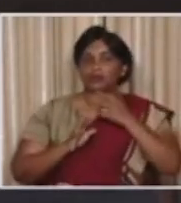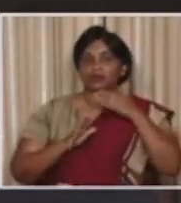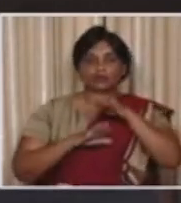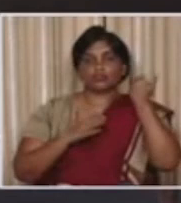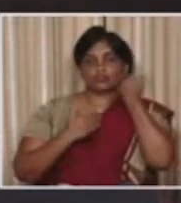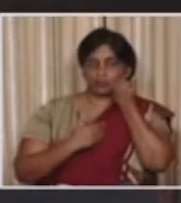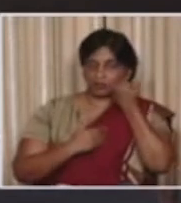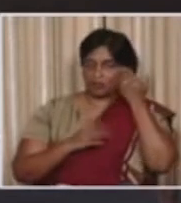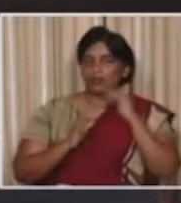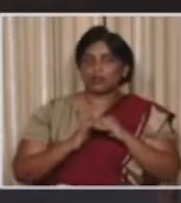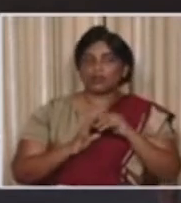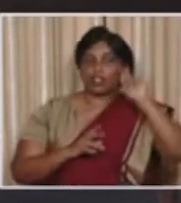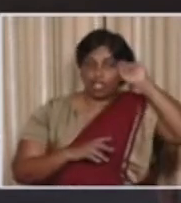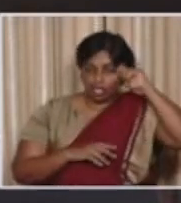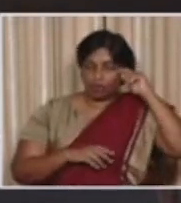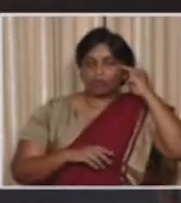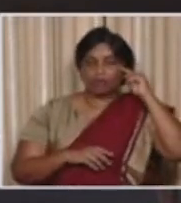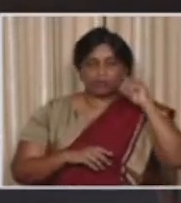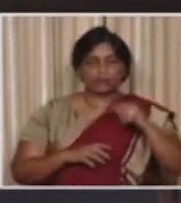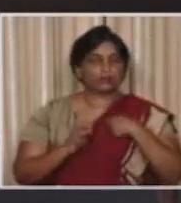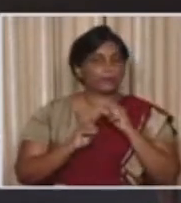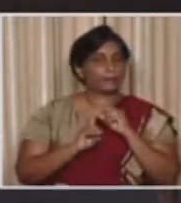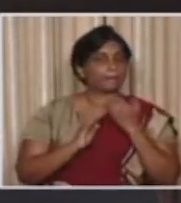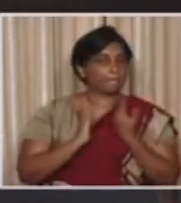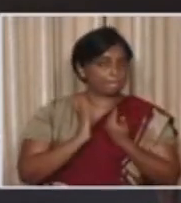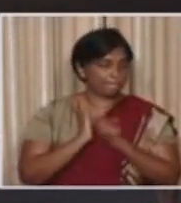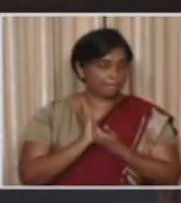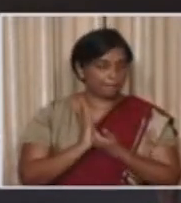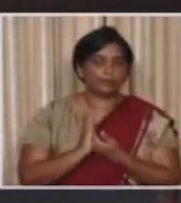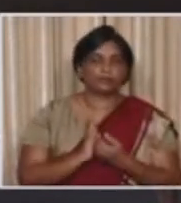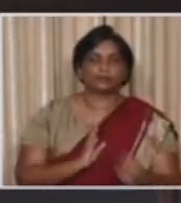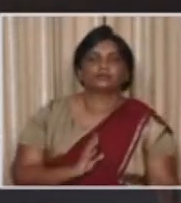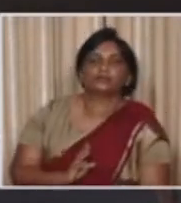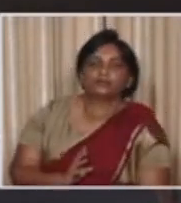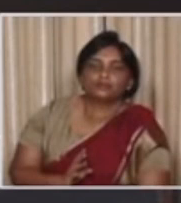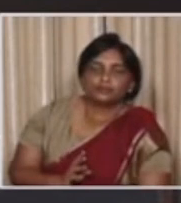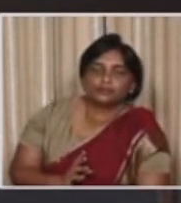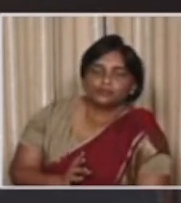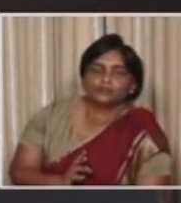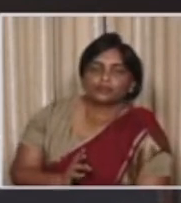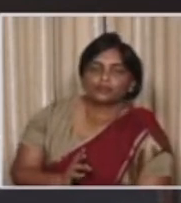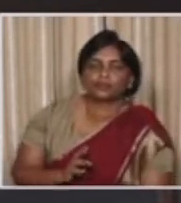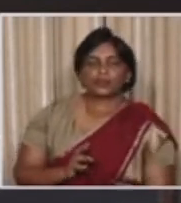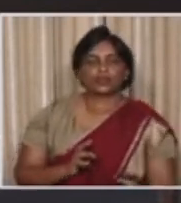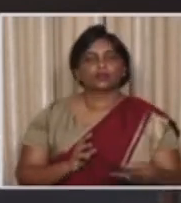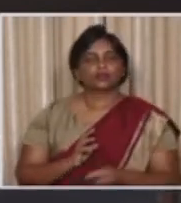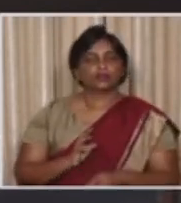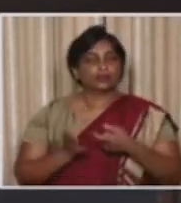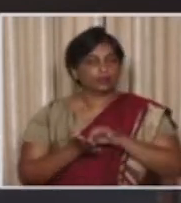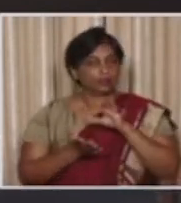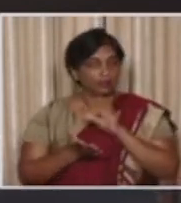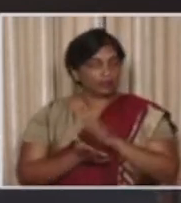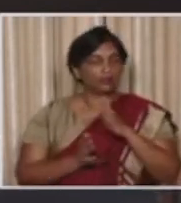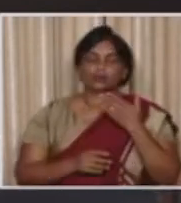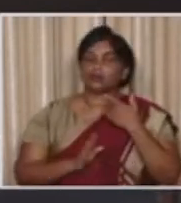පිළිබඳව. ඒ වගේම දුම්කොළ පිළිබඳව අපි ගත්ත ප්‍රතිපත්තිය the proposed tax system will have the greatest public health